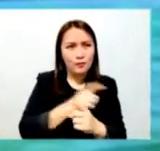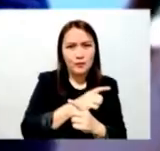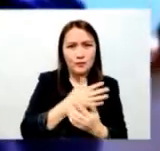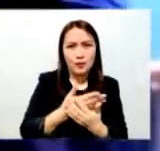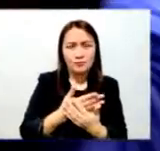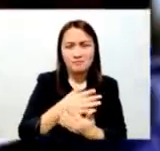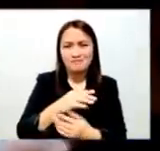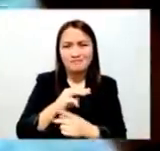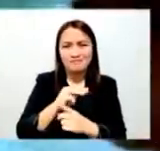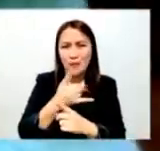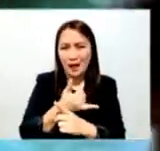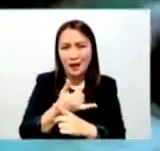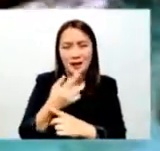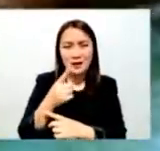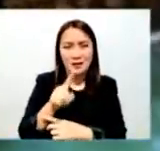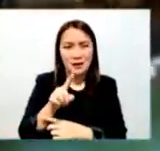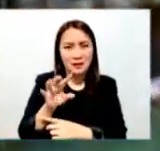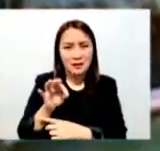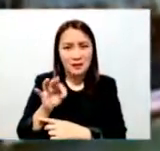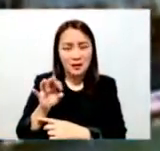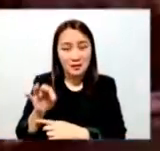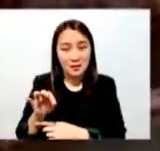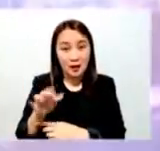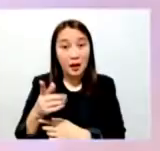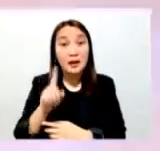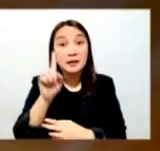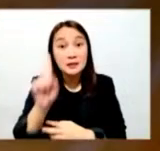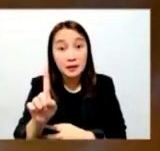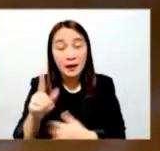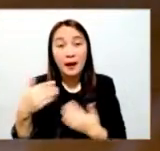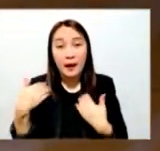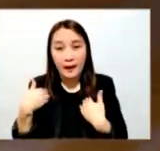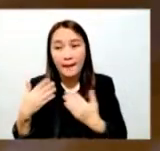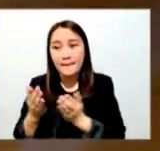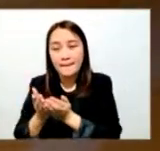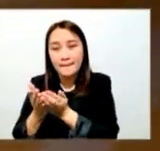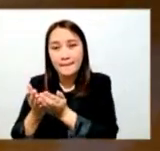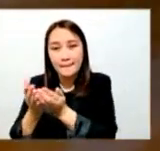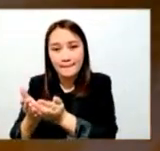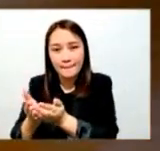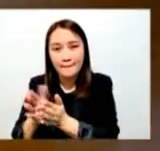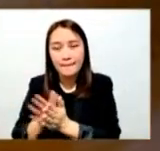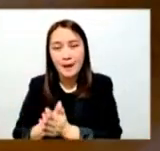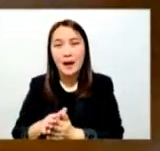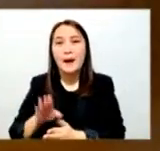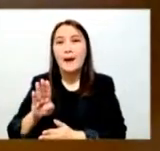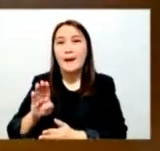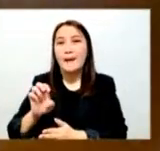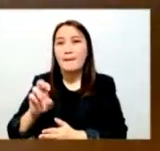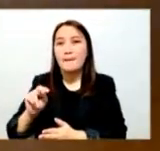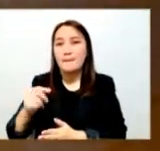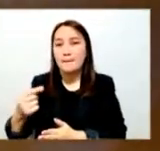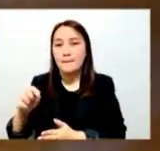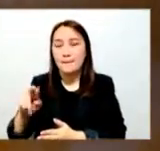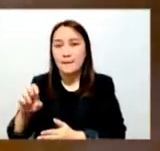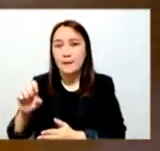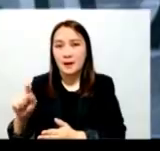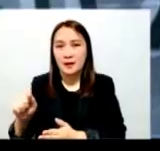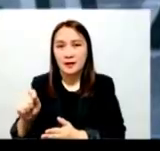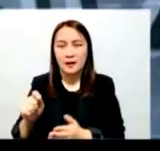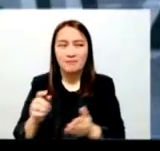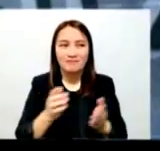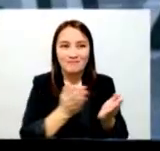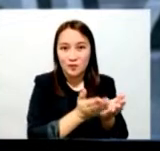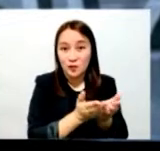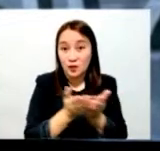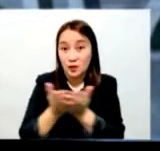Pero meron pa pong isa. Sabay na sinadsad ang BRP Benguet, isa rin pong World War II landing ship na minana natin sa mga Amerikano. Pero